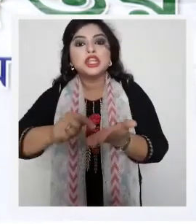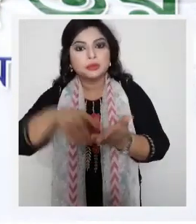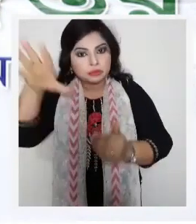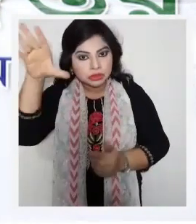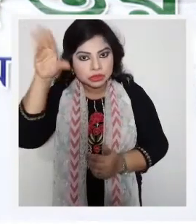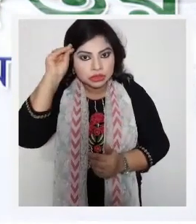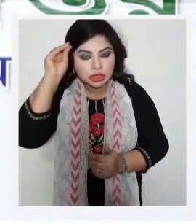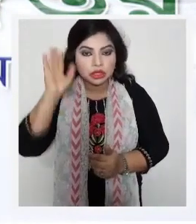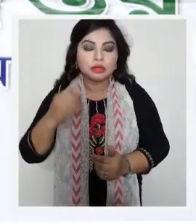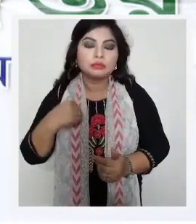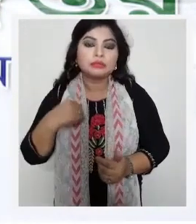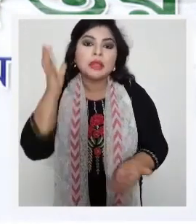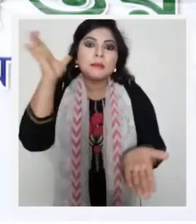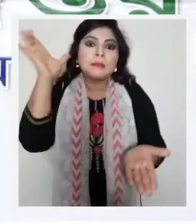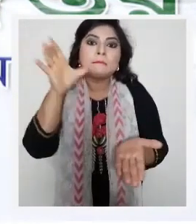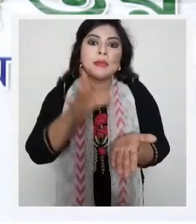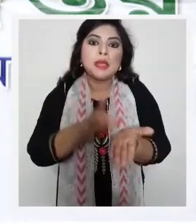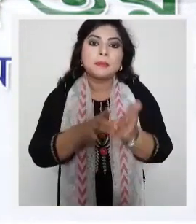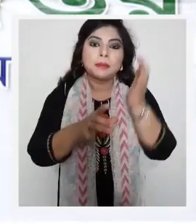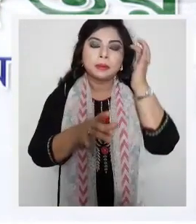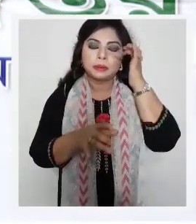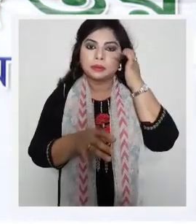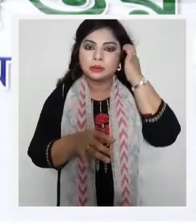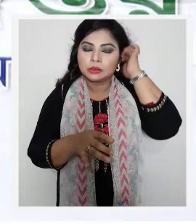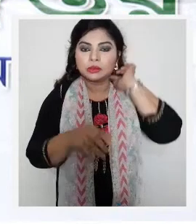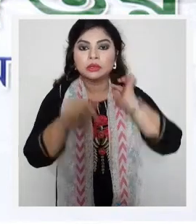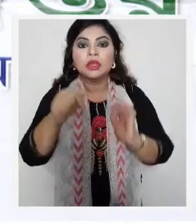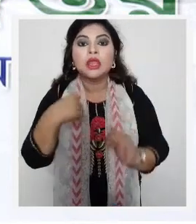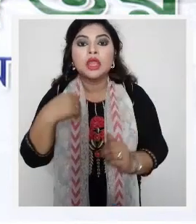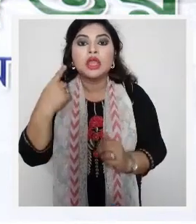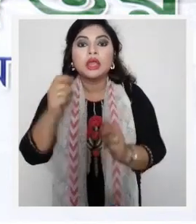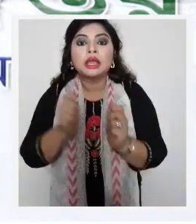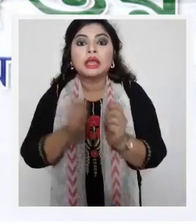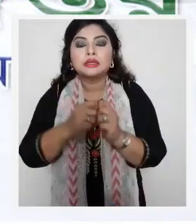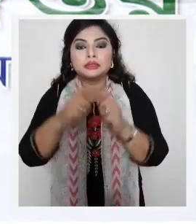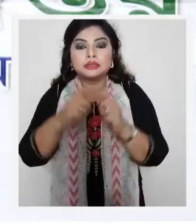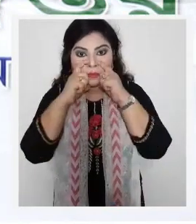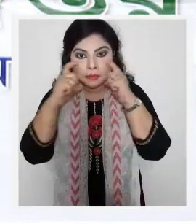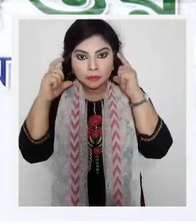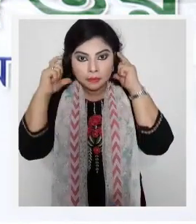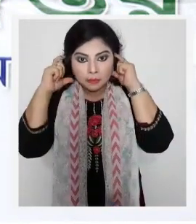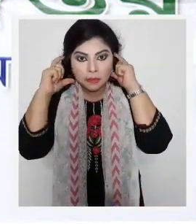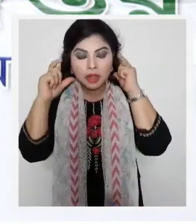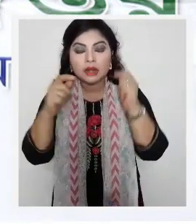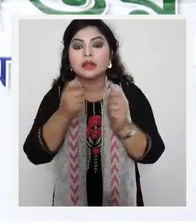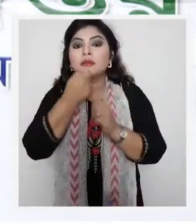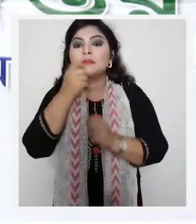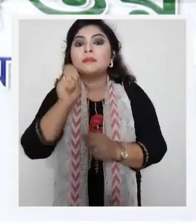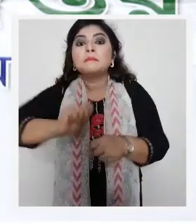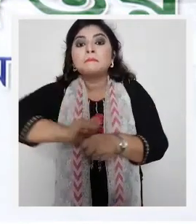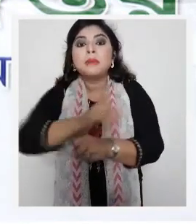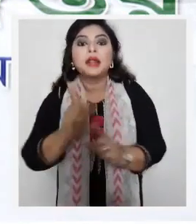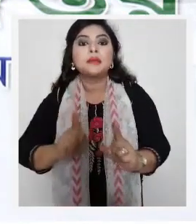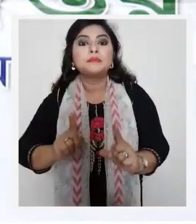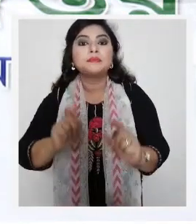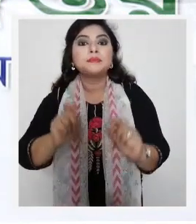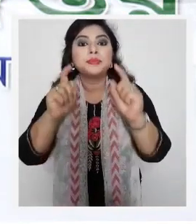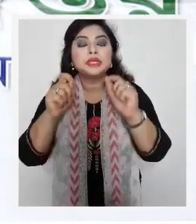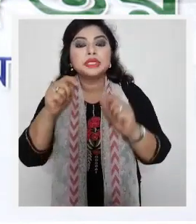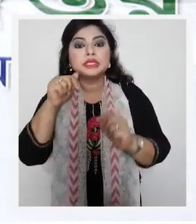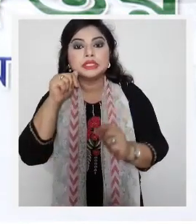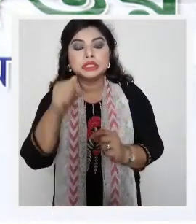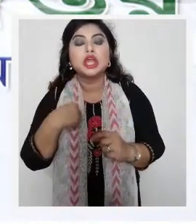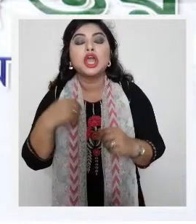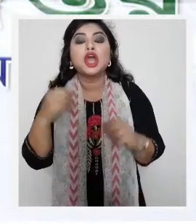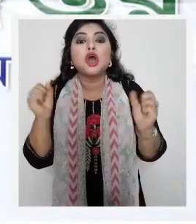বলে যাচ্ছে, মাস্ক পরুন, স্বাস্থ্যবিধি মেনে চলুন। আজকের প্রায় সকল পত্রিকার এই বিষয়ে গবেষণার